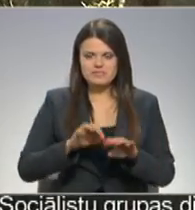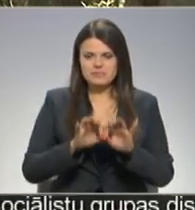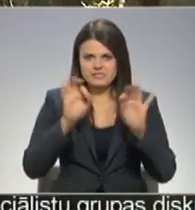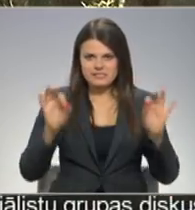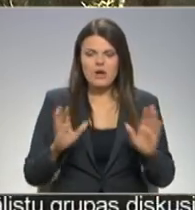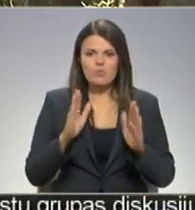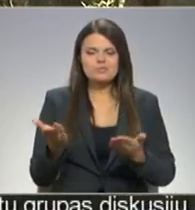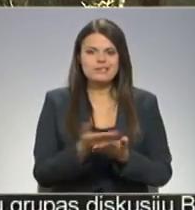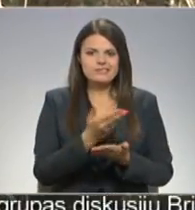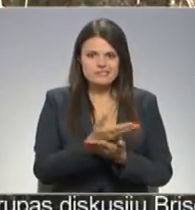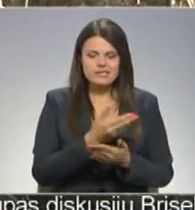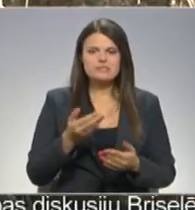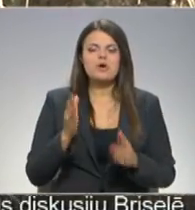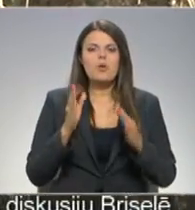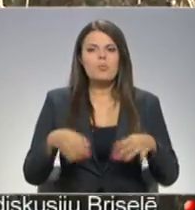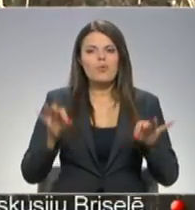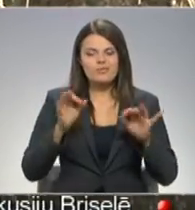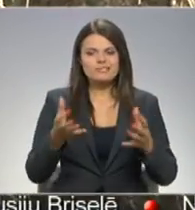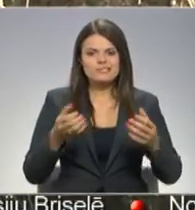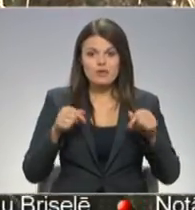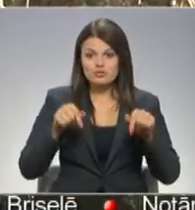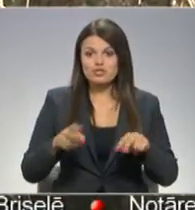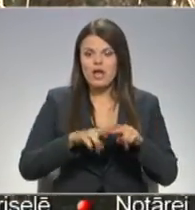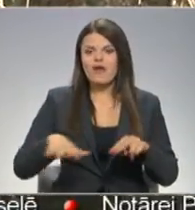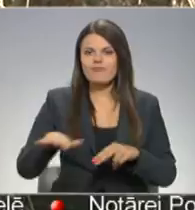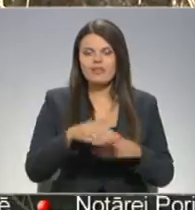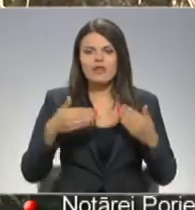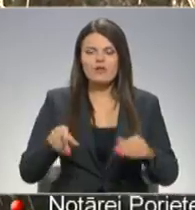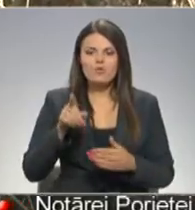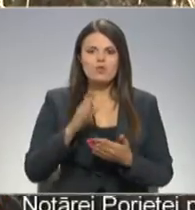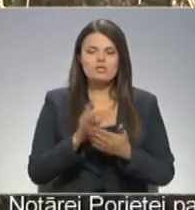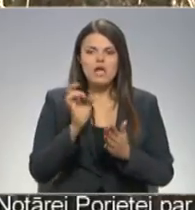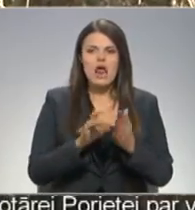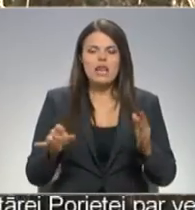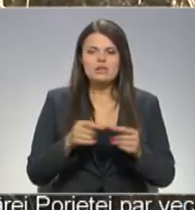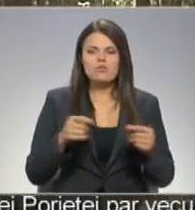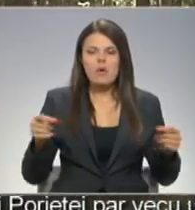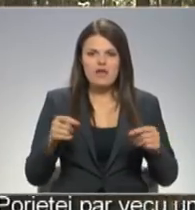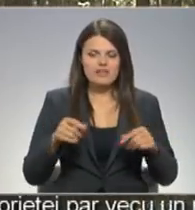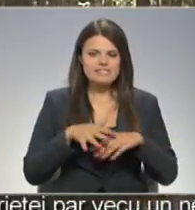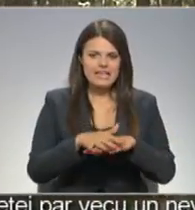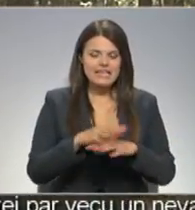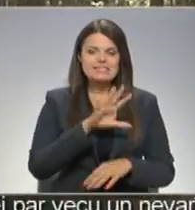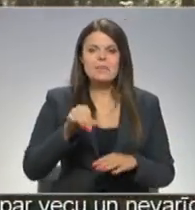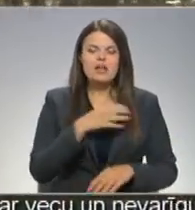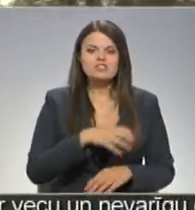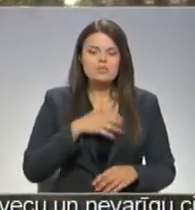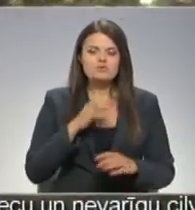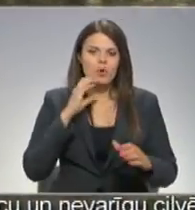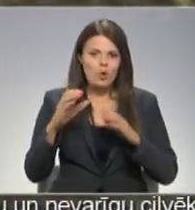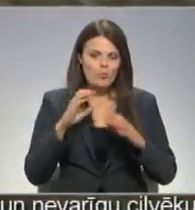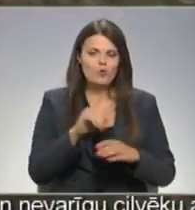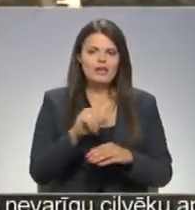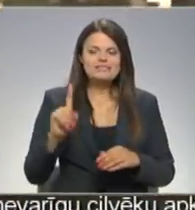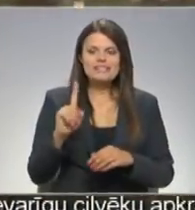uzsākot, tiks izcirsti. Turklāt būtisks ieguvums šai vietai ir jau tur esošā elektropārvades līnija, un pārējās nepieciešamās komunikācijas